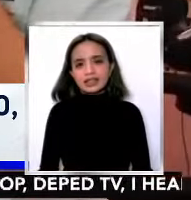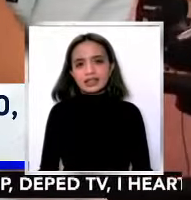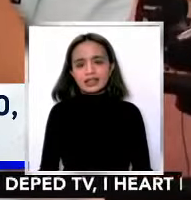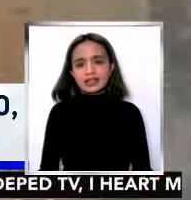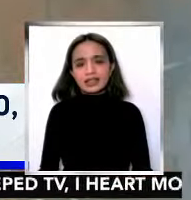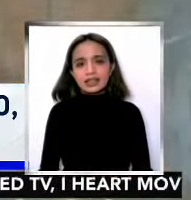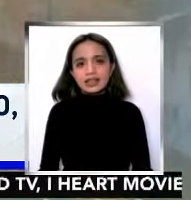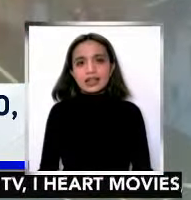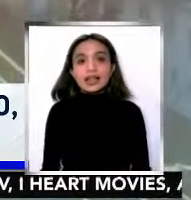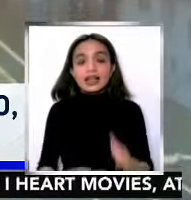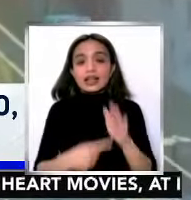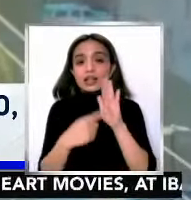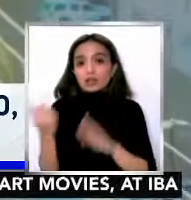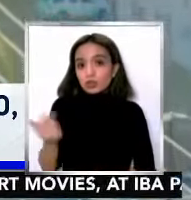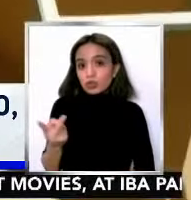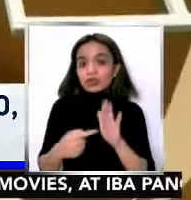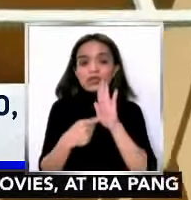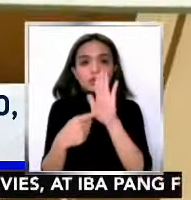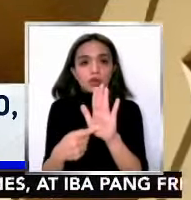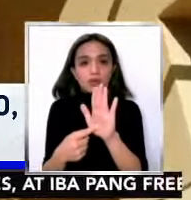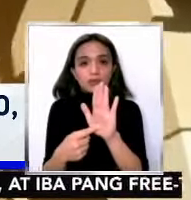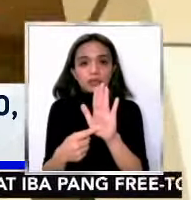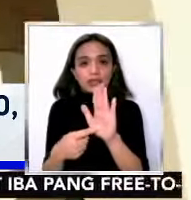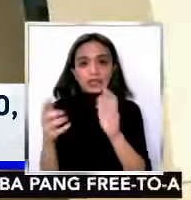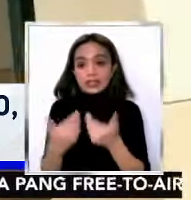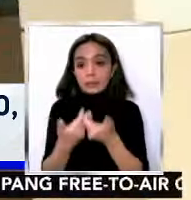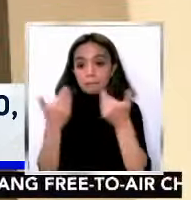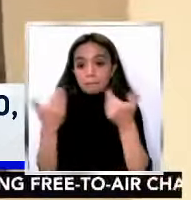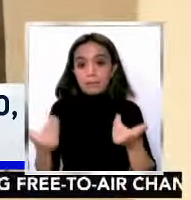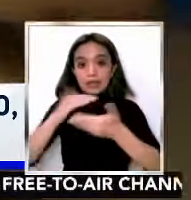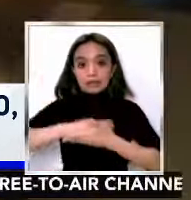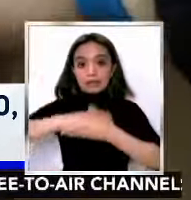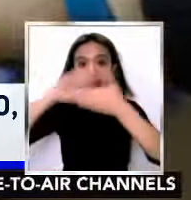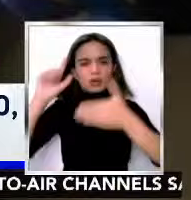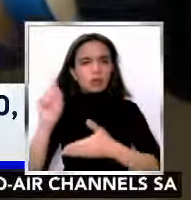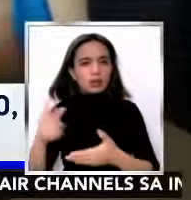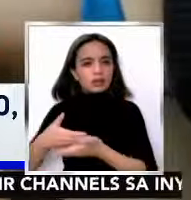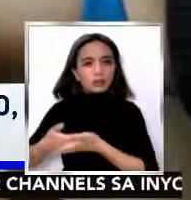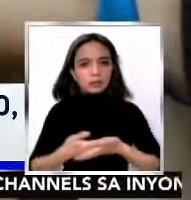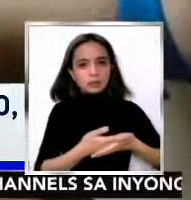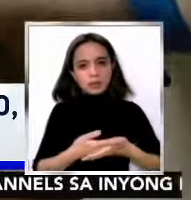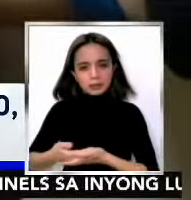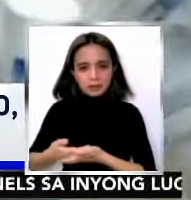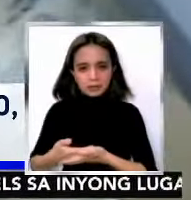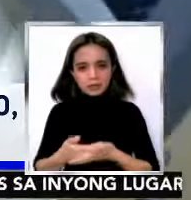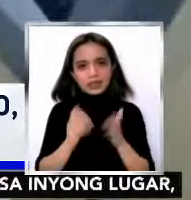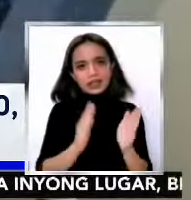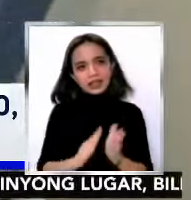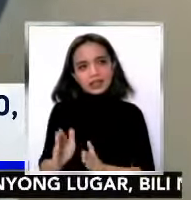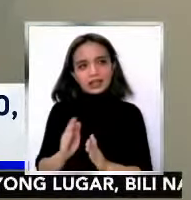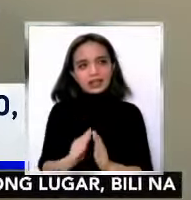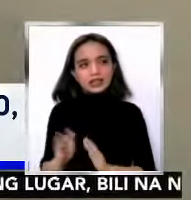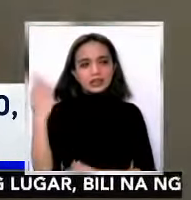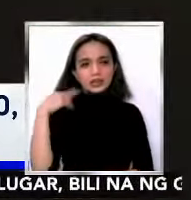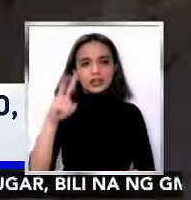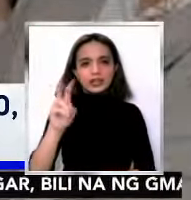din ang dalawa sa hiwalay na vlog ang kanilang baby plans noon pang 2018 via